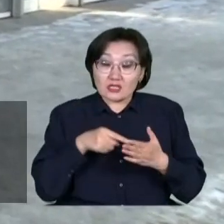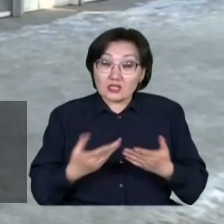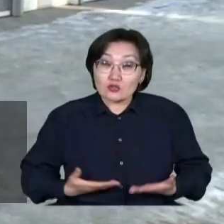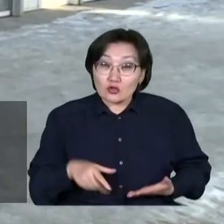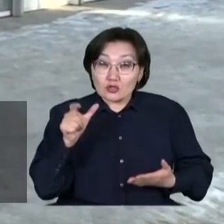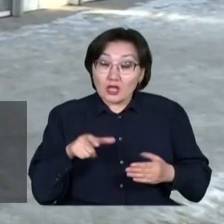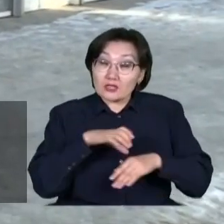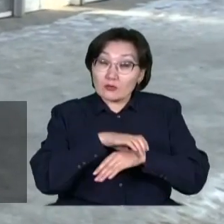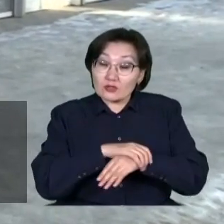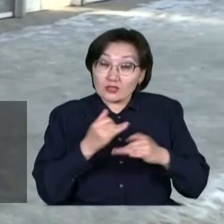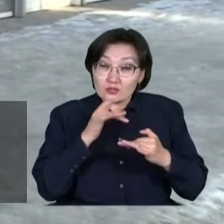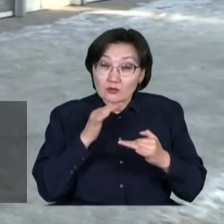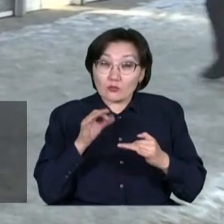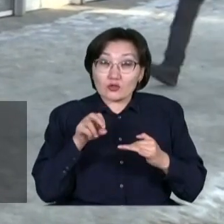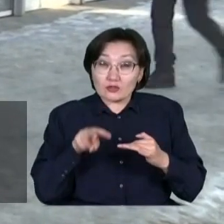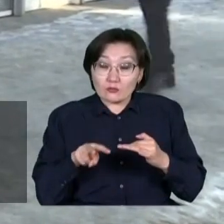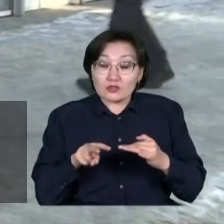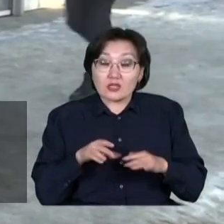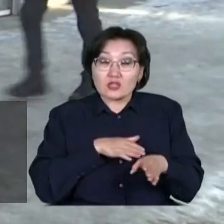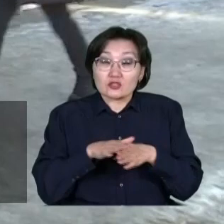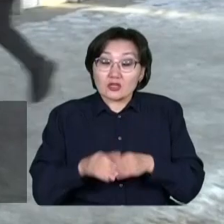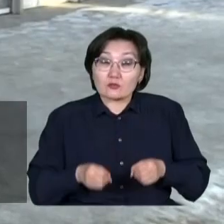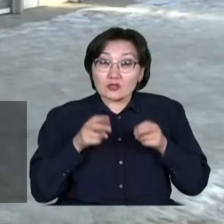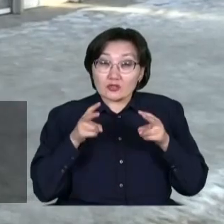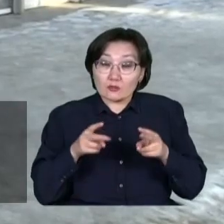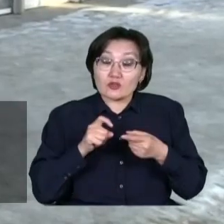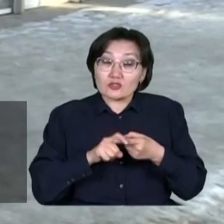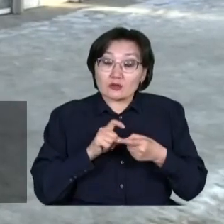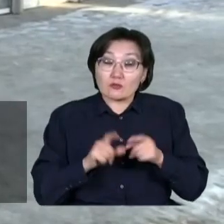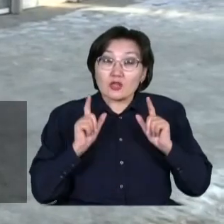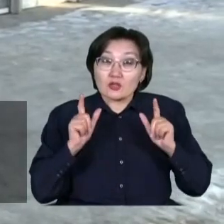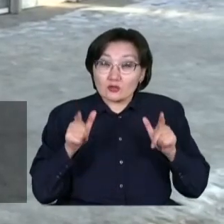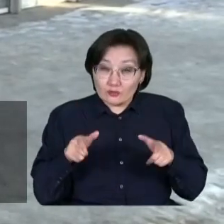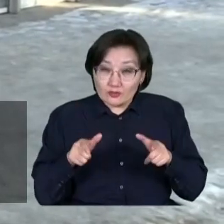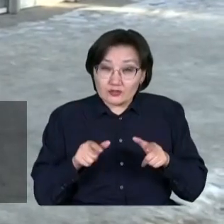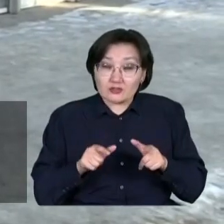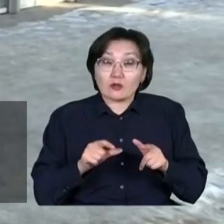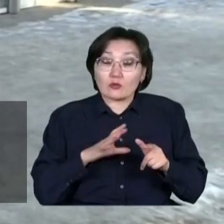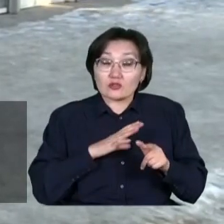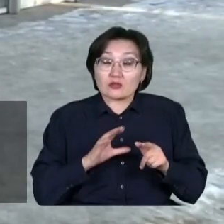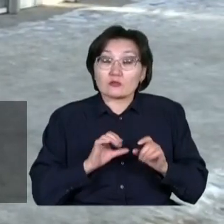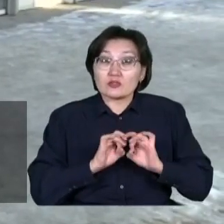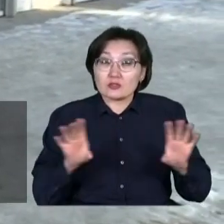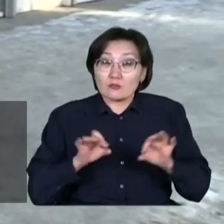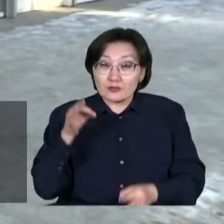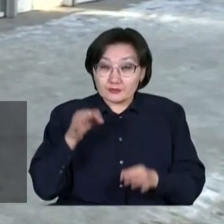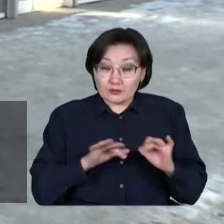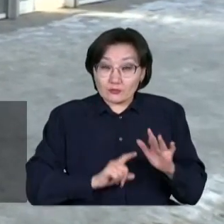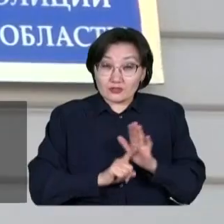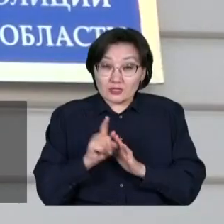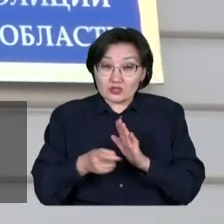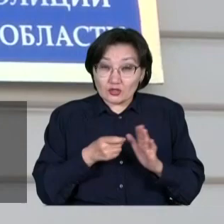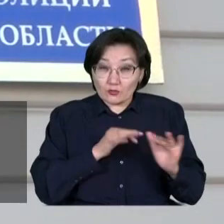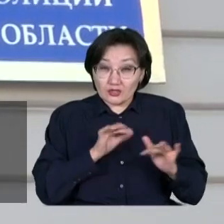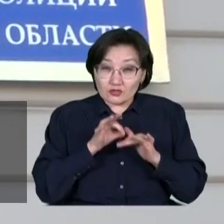анықталды. Қазіргі уақытта ол жасаған қылмыстары туралы мойындау көрсетпе белгілерін берді. Қылмыстық іс қозғалып, тергеу